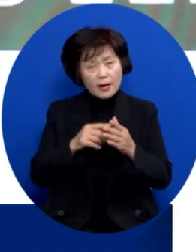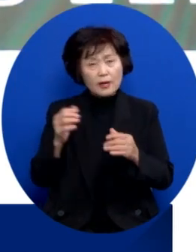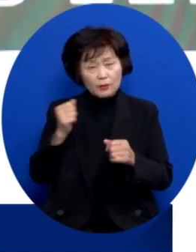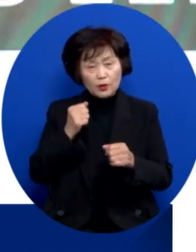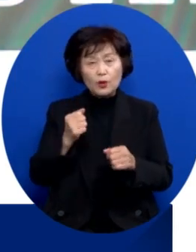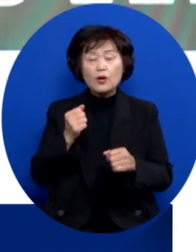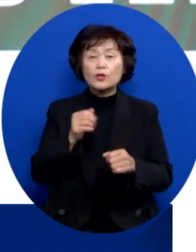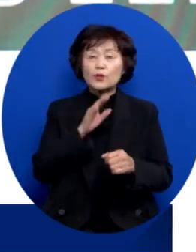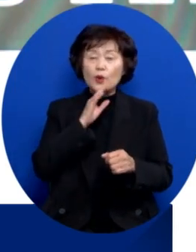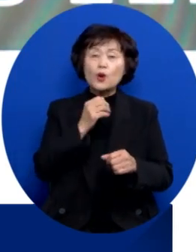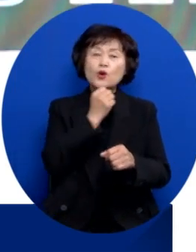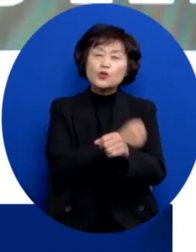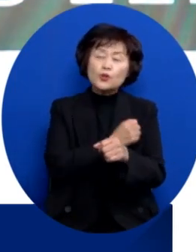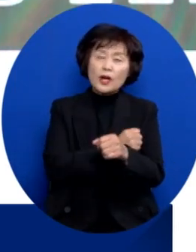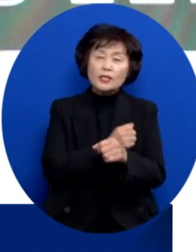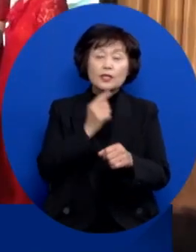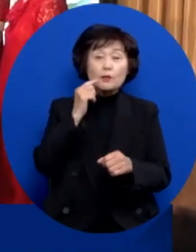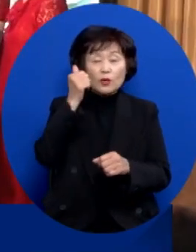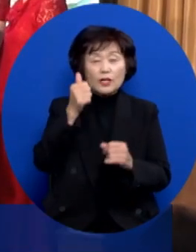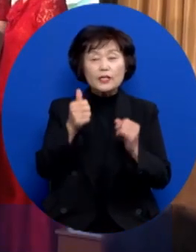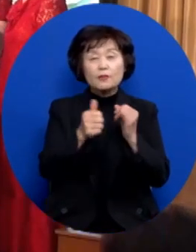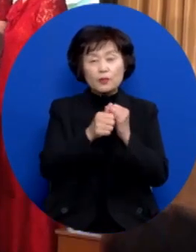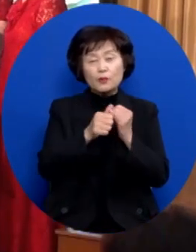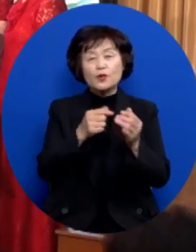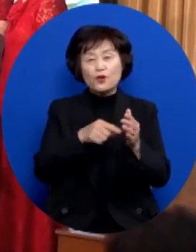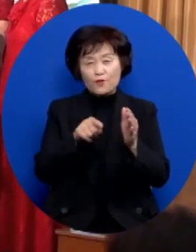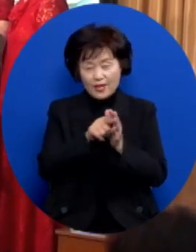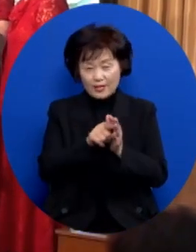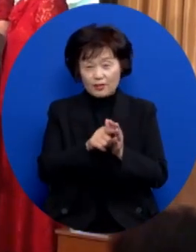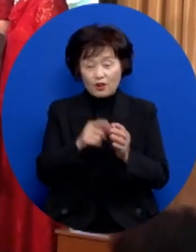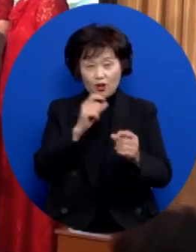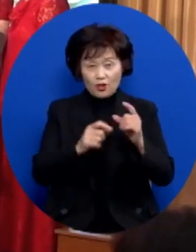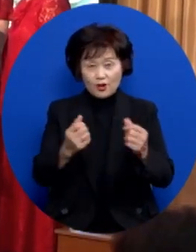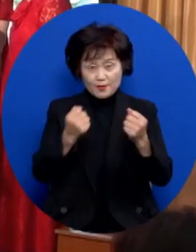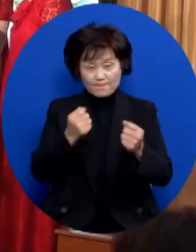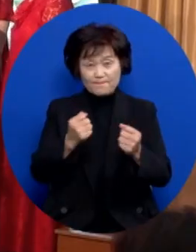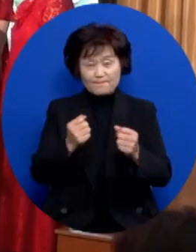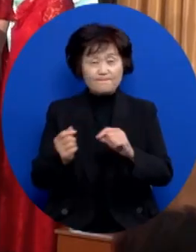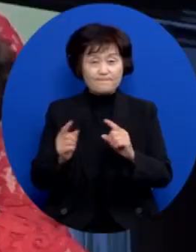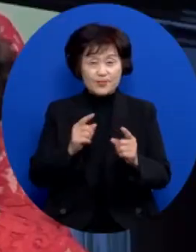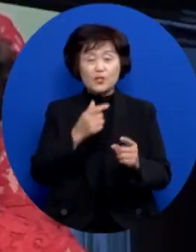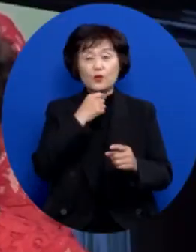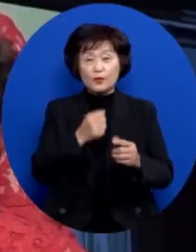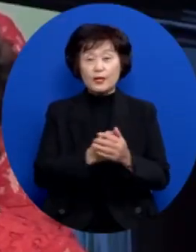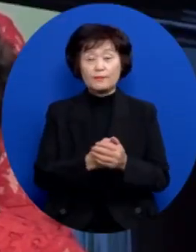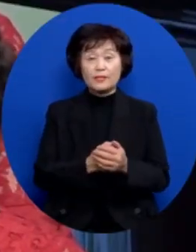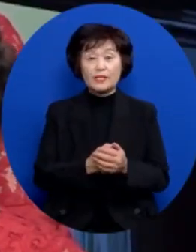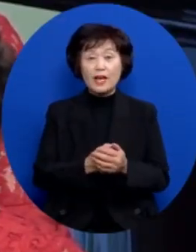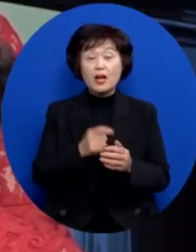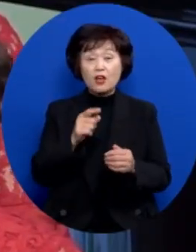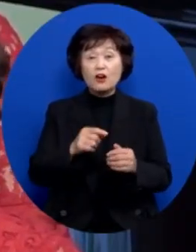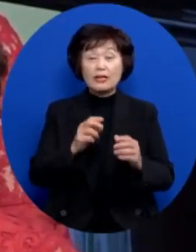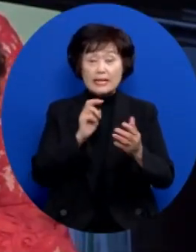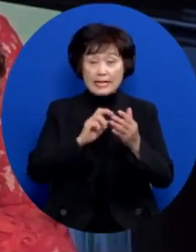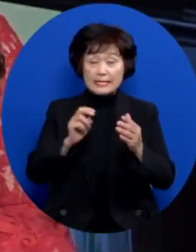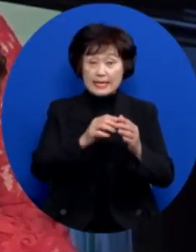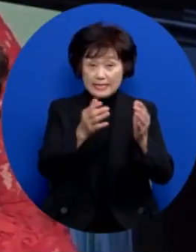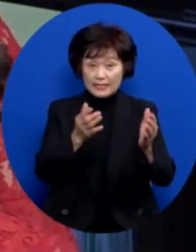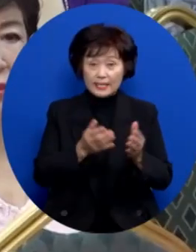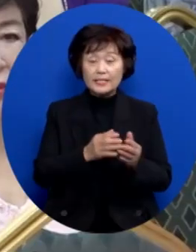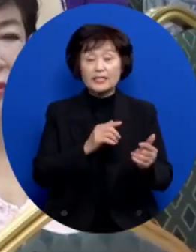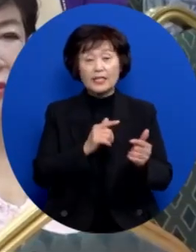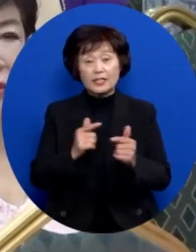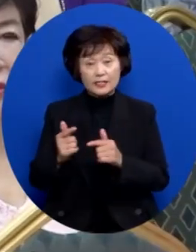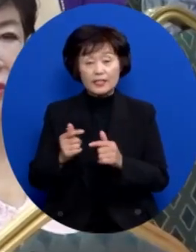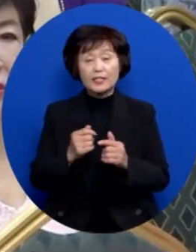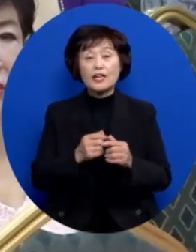우리 목사님 부부를 위해서 힘이 됐으면 좋겠습니다. 따뜻한 마음에 동역하고자 서울시 빅오케스트라 상임지휘자 정성수